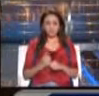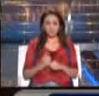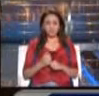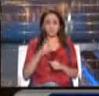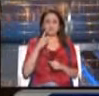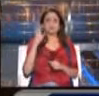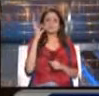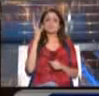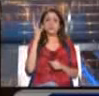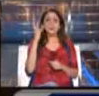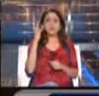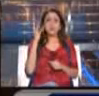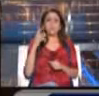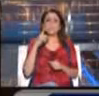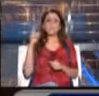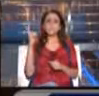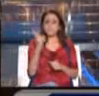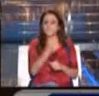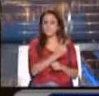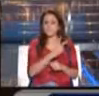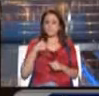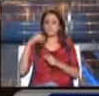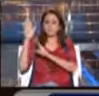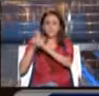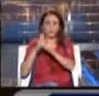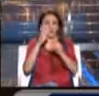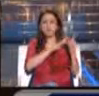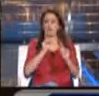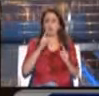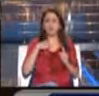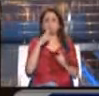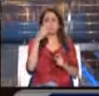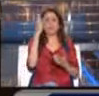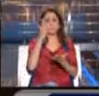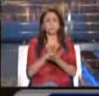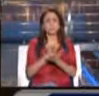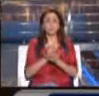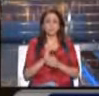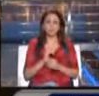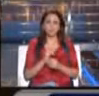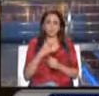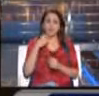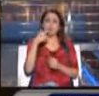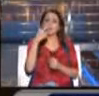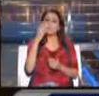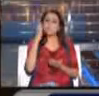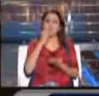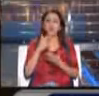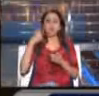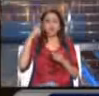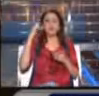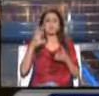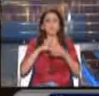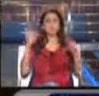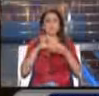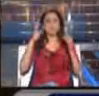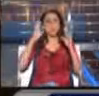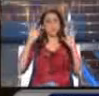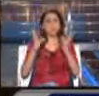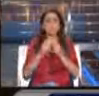ده الشباب الوحيد، والله ما بقول كده اجامل حد ولا انا محتاج حاجه من حد خالص، انت فاهم؟ انا بقول حاجه عشان انا ملم بالموضوع. انا